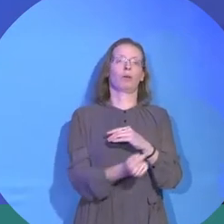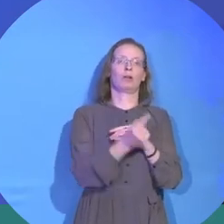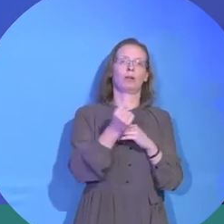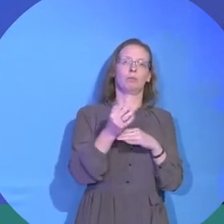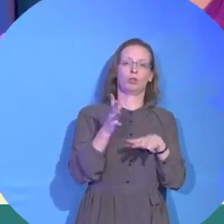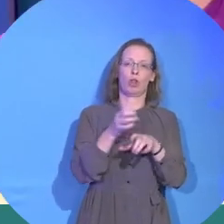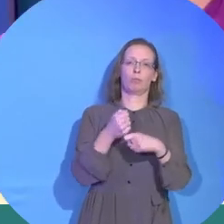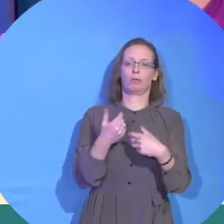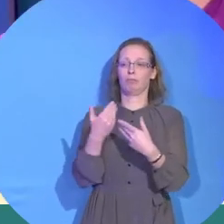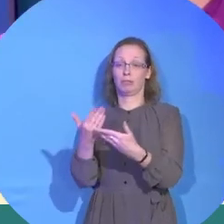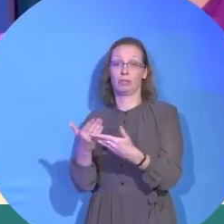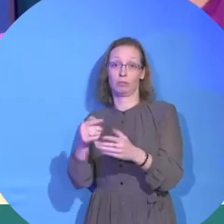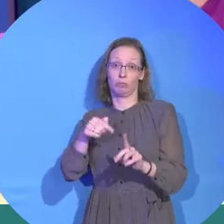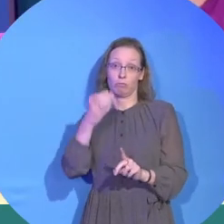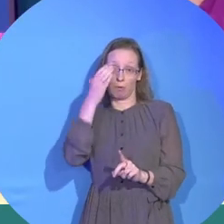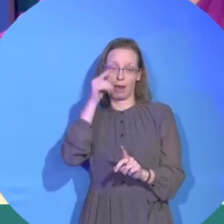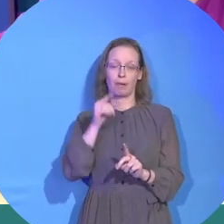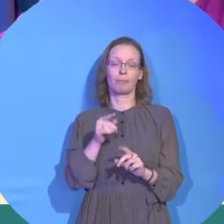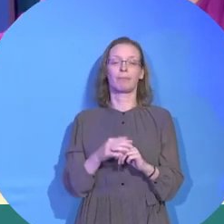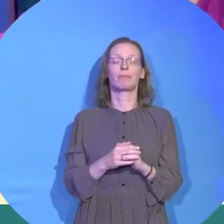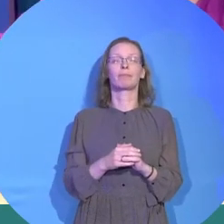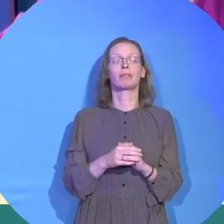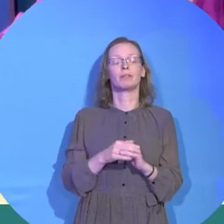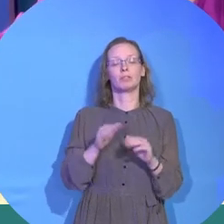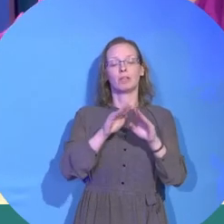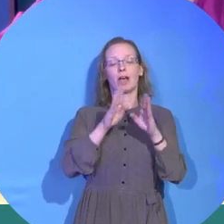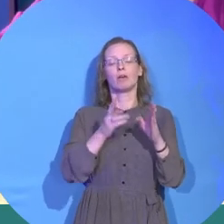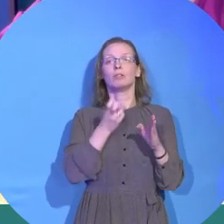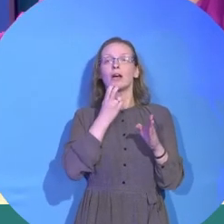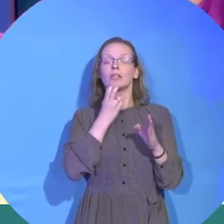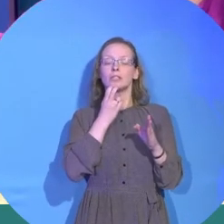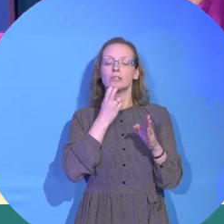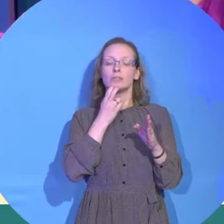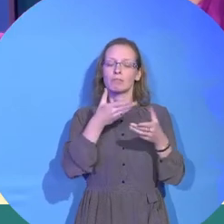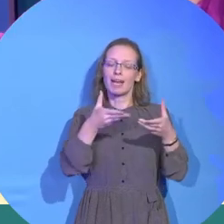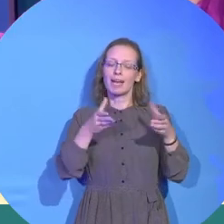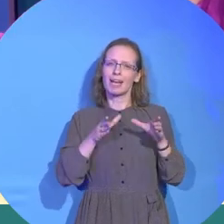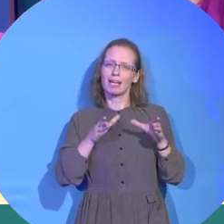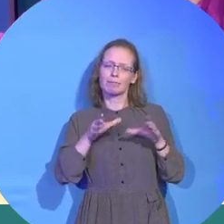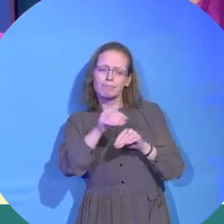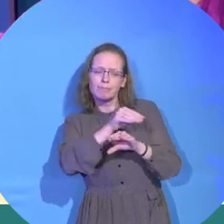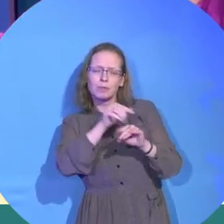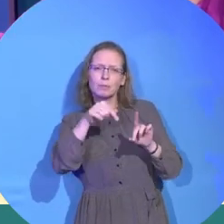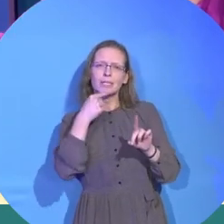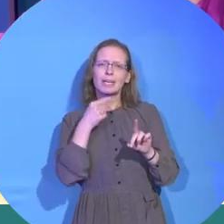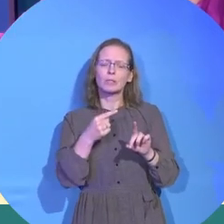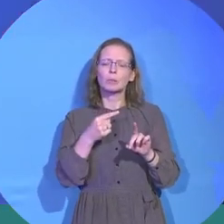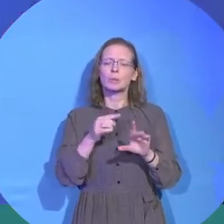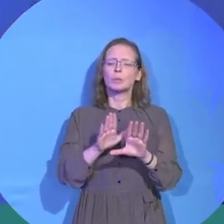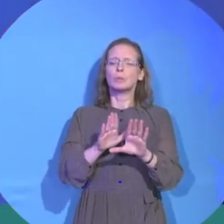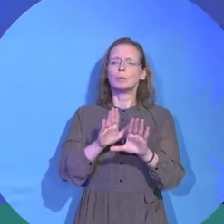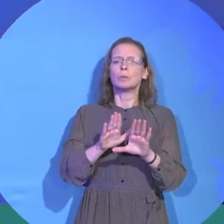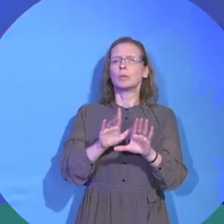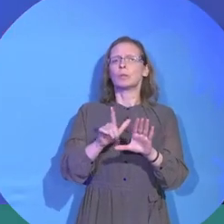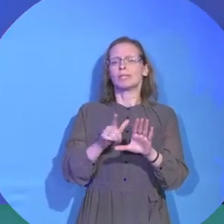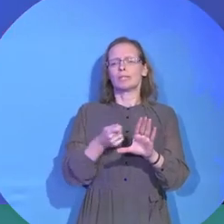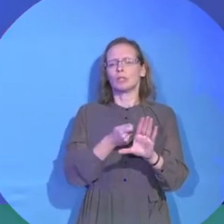nu, dat de huisartsvereniging zegt, we moeten toch even wachten met het eventueel bij de huisarts te krijgen. En ik was eerst ook